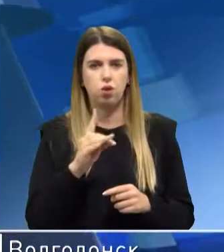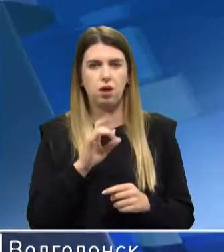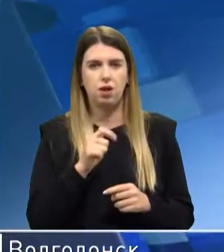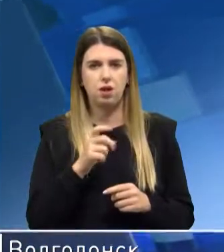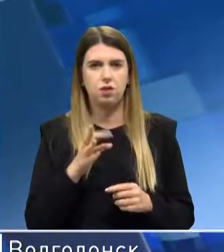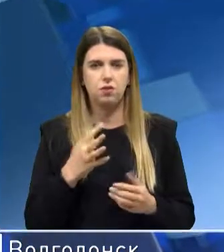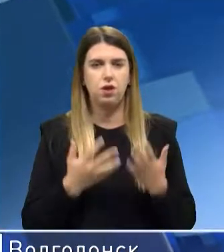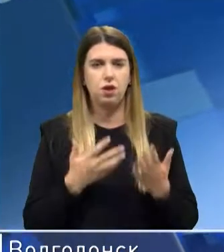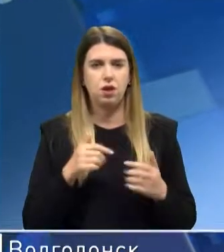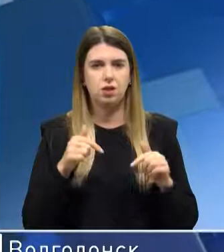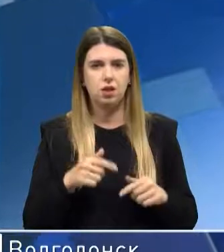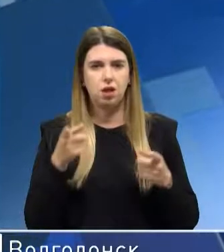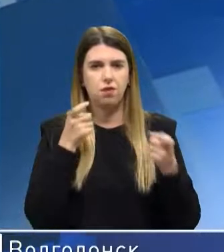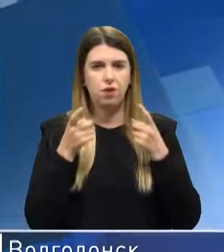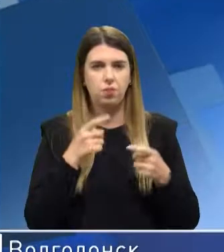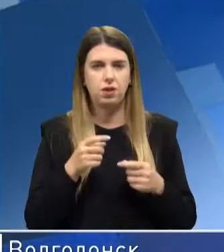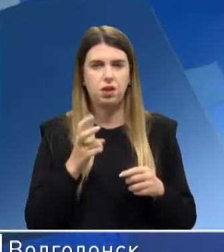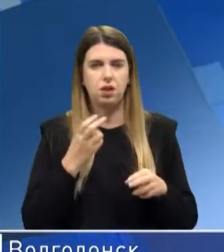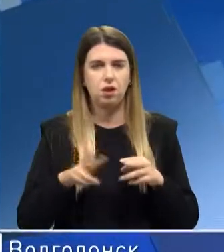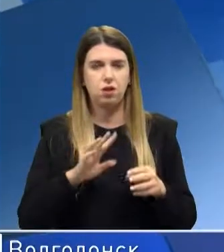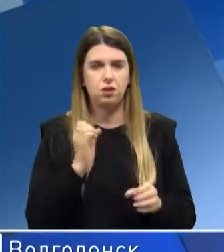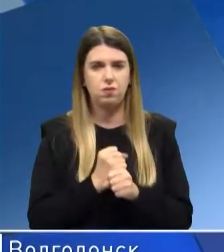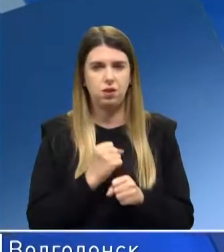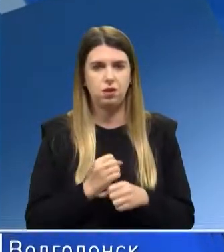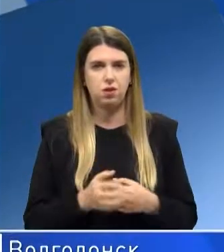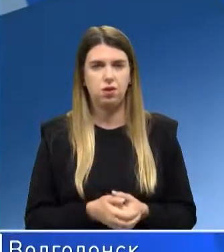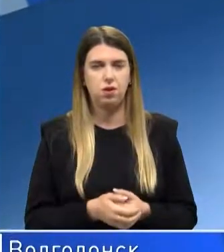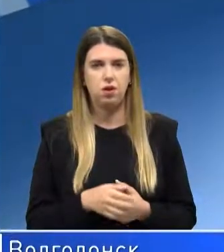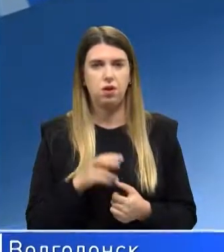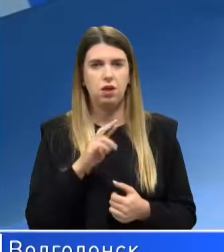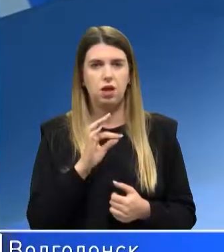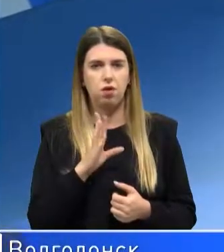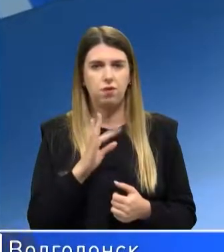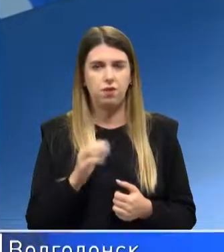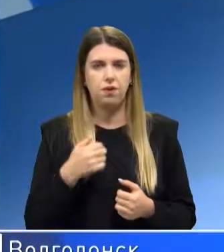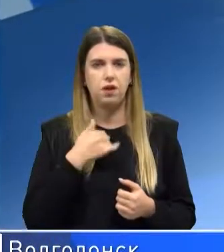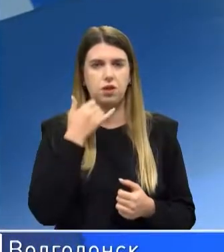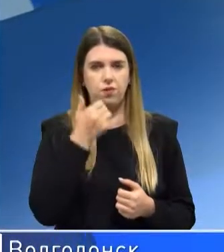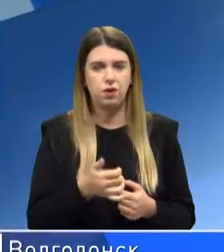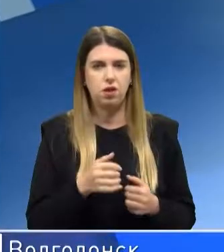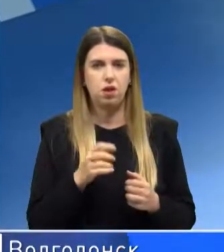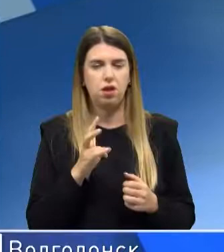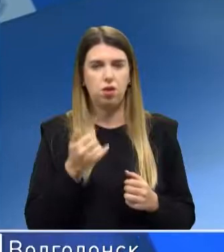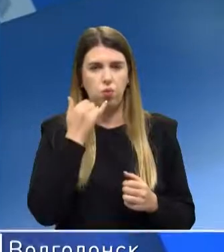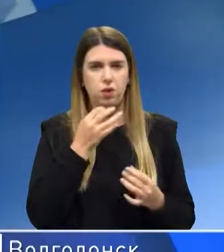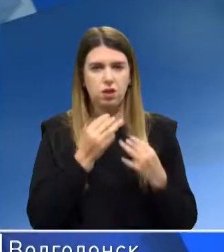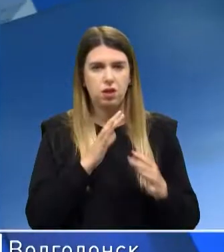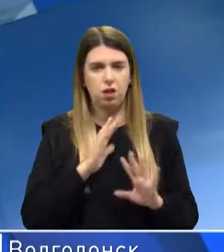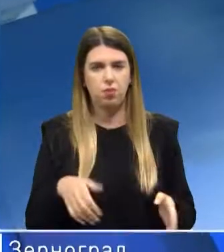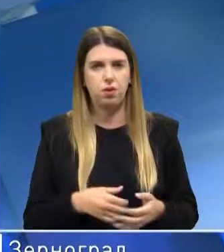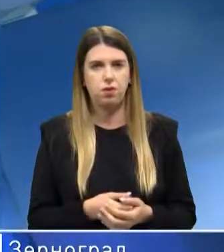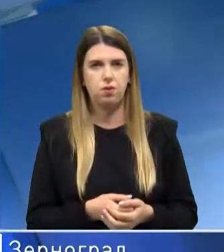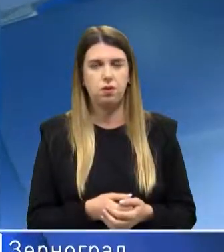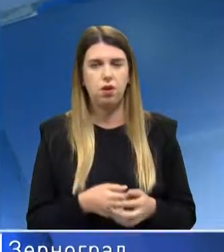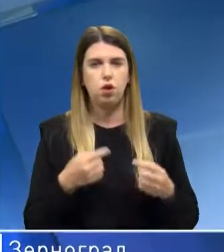если эта информация не до конца сделана. Яковлевой я звонила, не брала трубку. Много